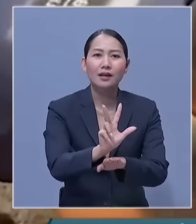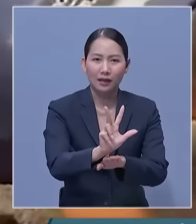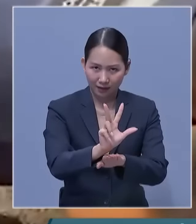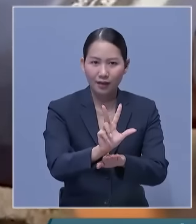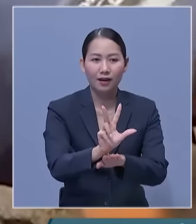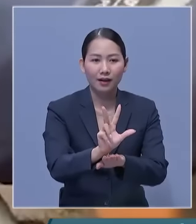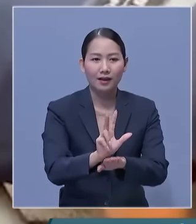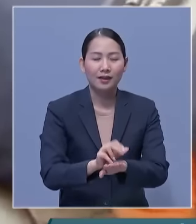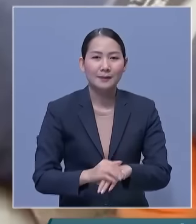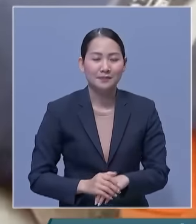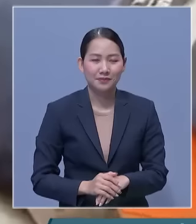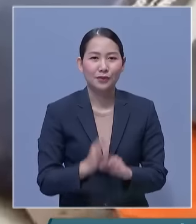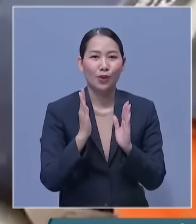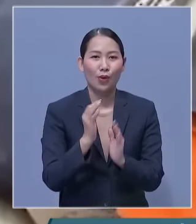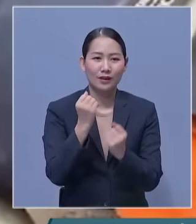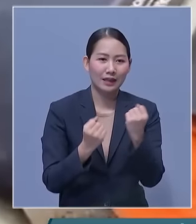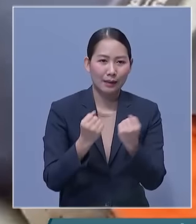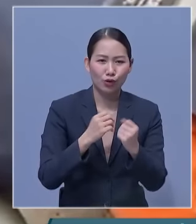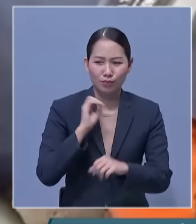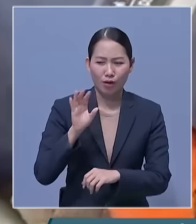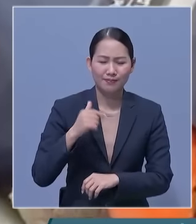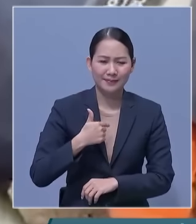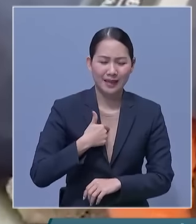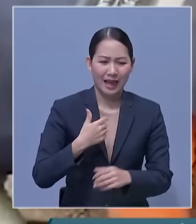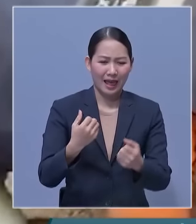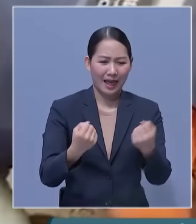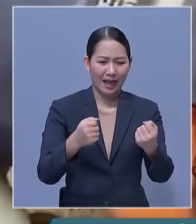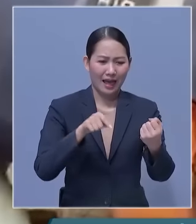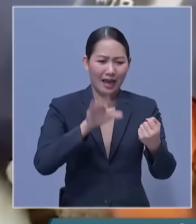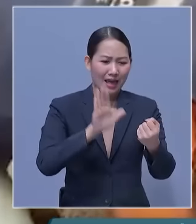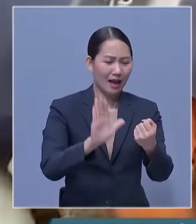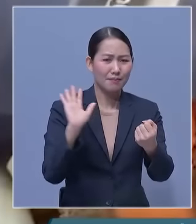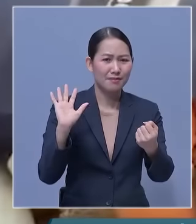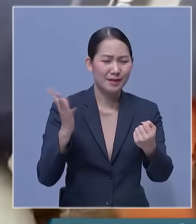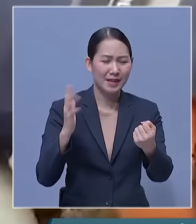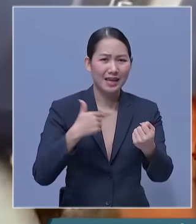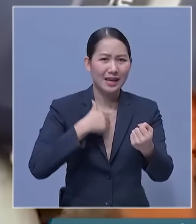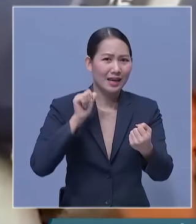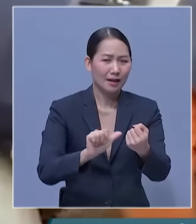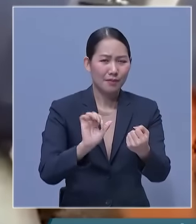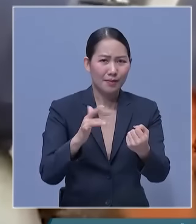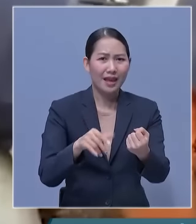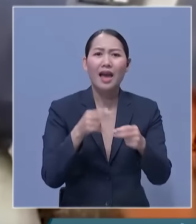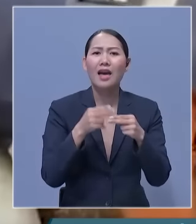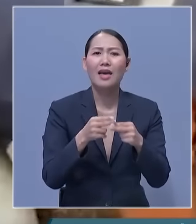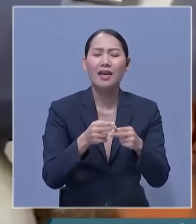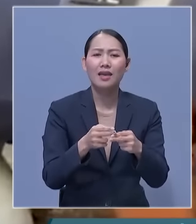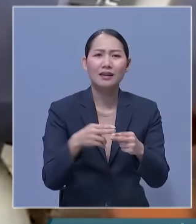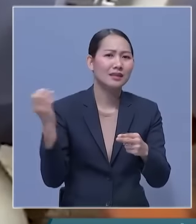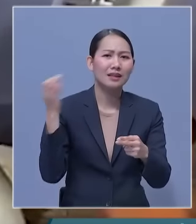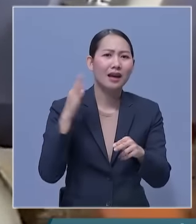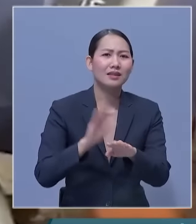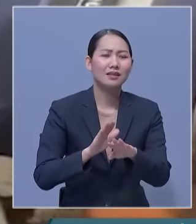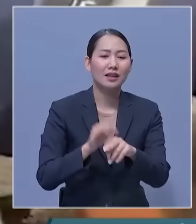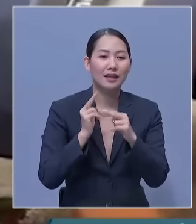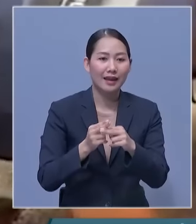เนี่ยบอกกับตำรวจนะครับบอกว่าแตรรถอ่ะมันขัดข้องมันดังขึ้นเองนะเขาไม่ได้บีบแตรอะไรเลยซึ่งทางเจ้าหน้าที่ประจำด่าน